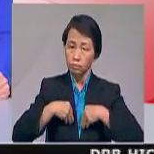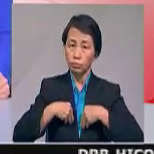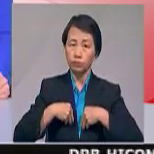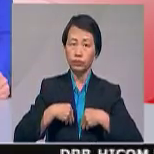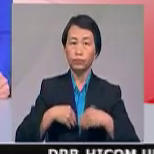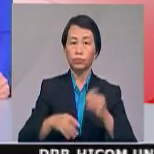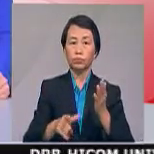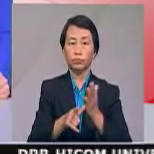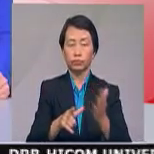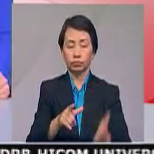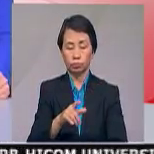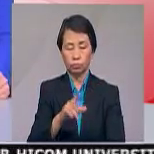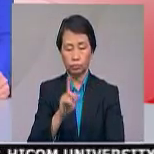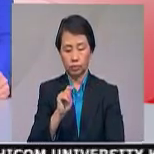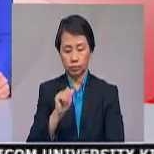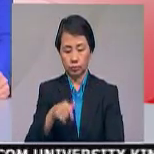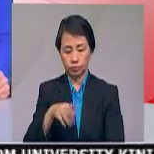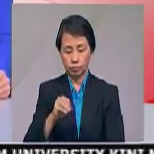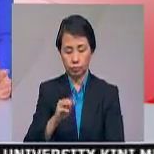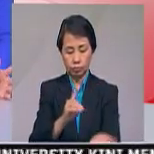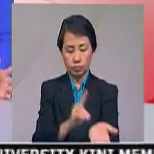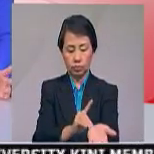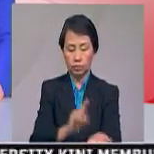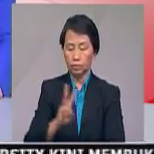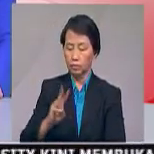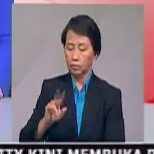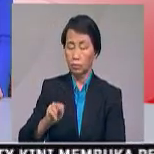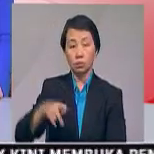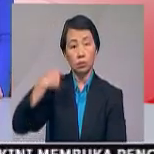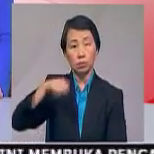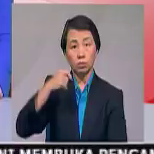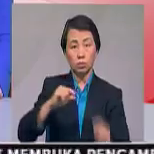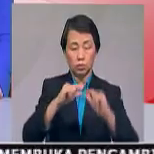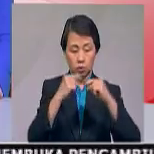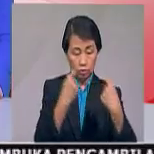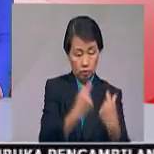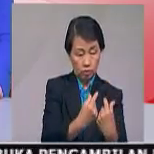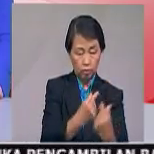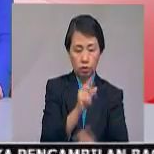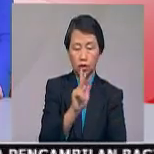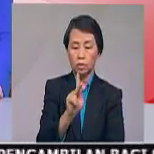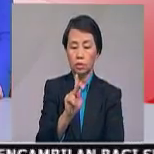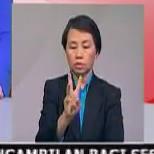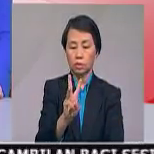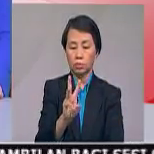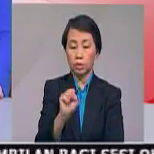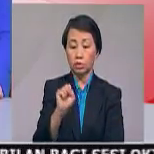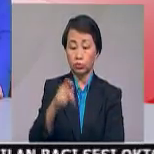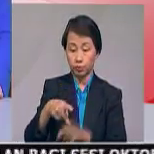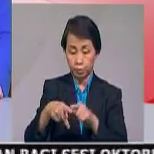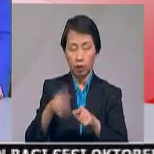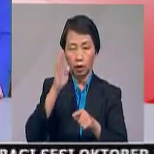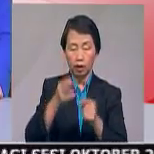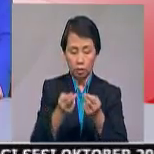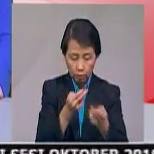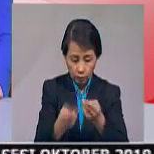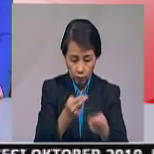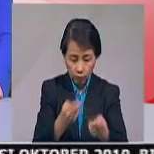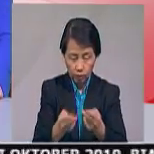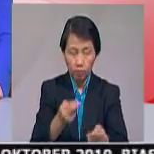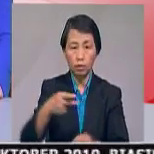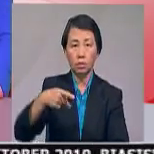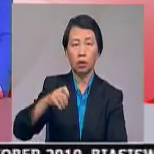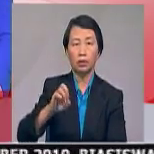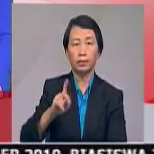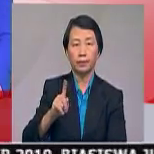Menteri Datuk Seri Dr. Wan Azizah Wan Ismail, pihak Kumpulan Wang Simpanan Pekerja KWSP akan menguruskan kriteria